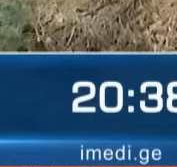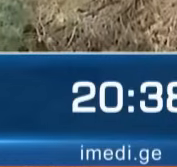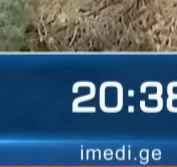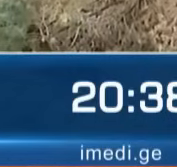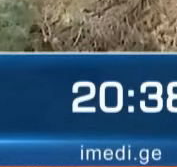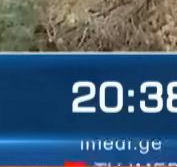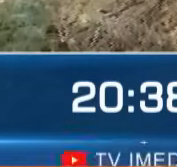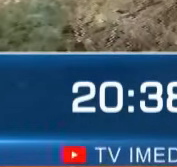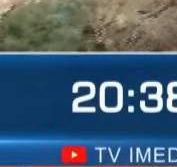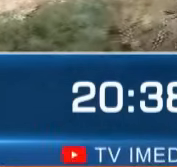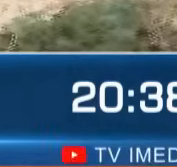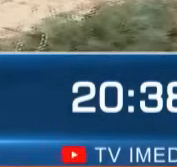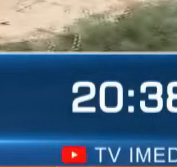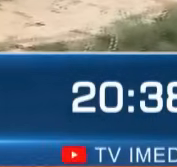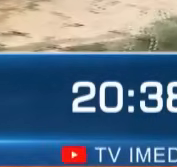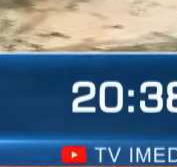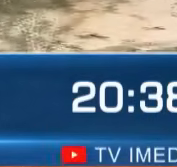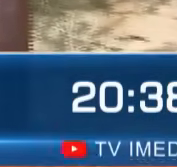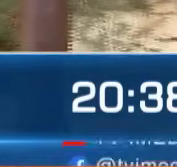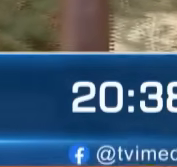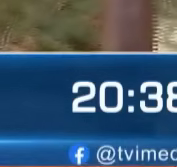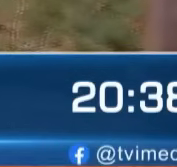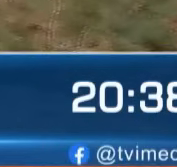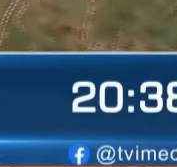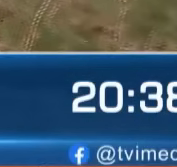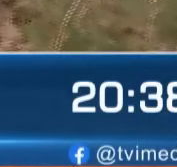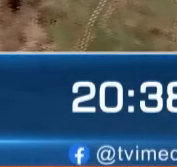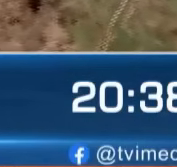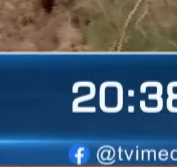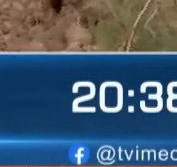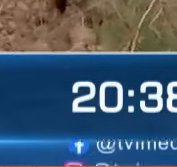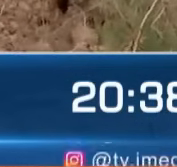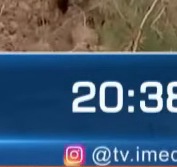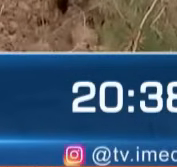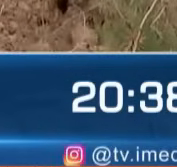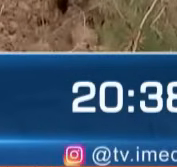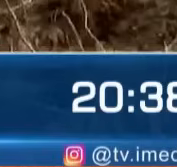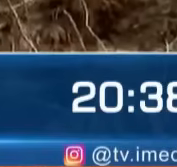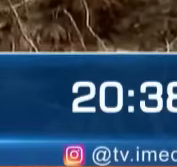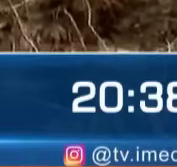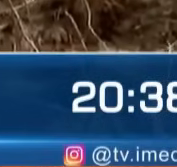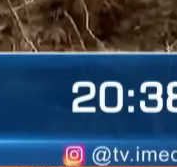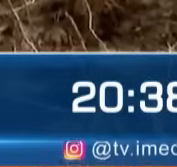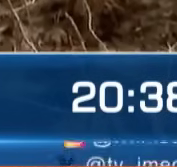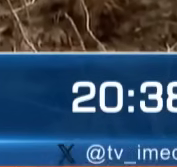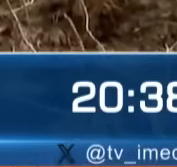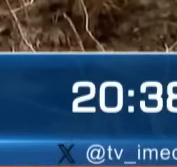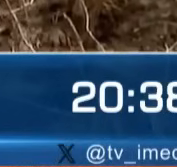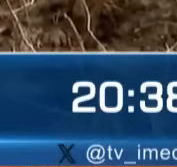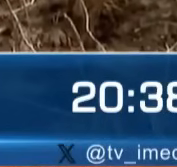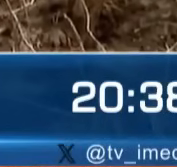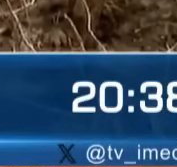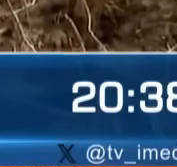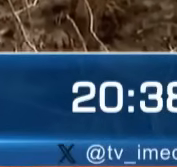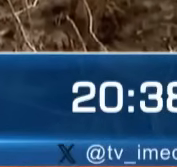geologebi dilidan stsavloben, usaptkho adgilas gaiqvanes 40-amde ojakhi. Khashuris municipalitetshi ramodenime dghe iqo